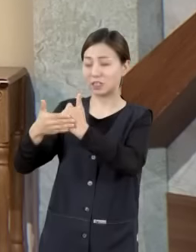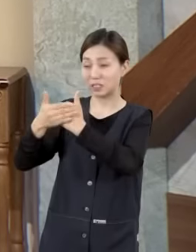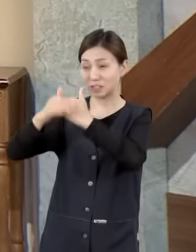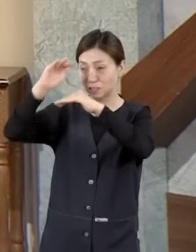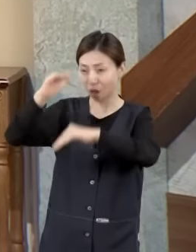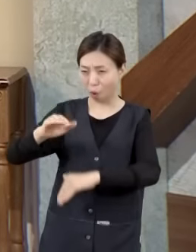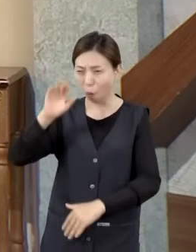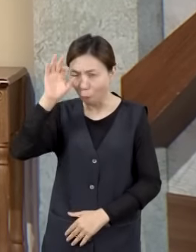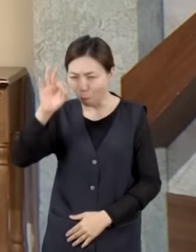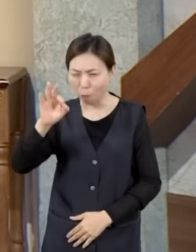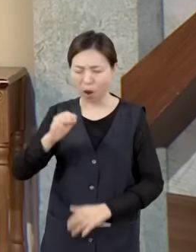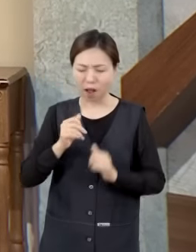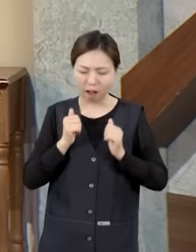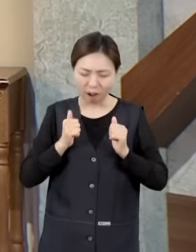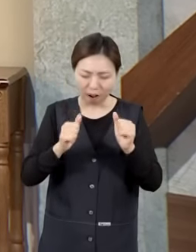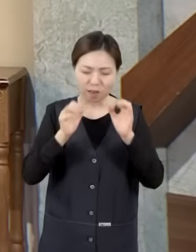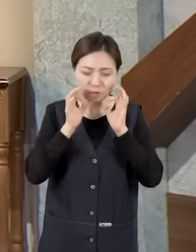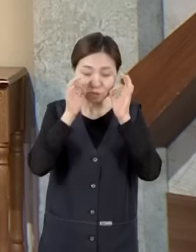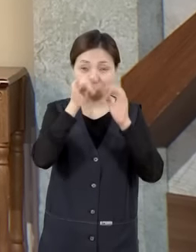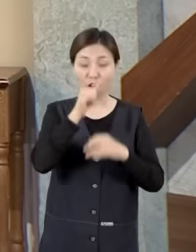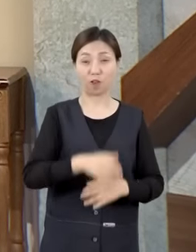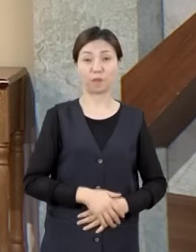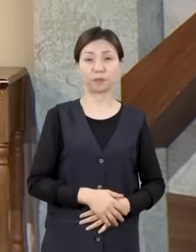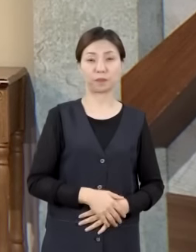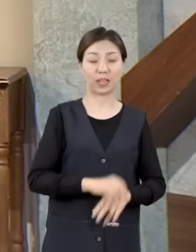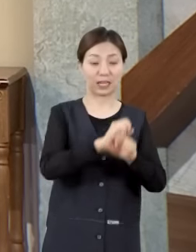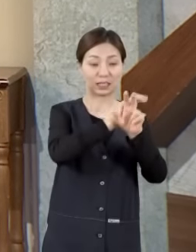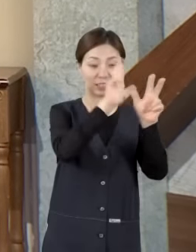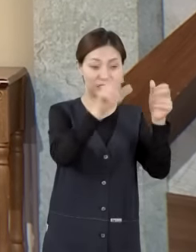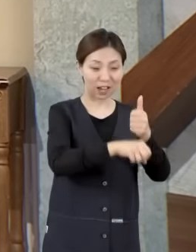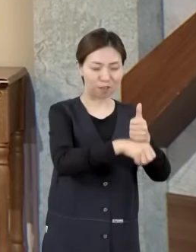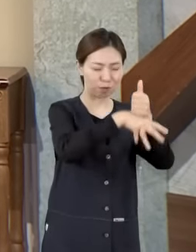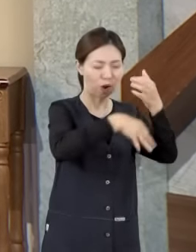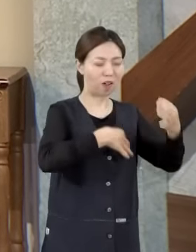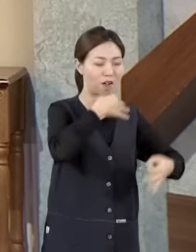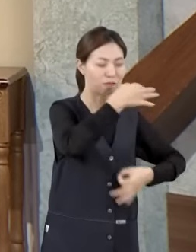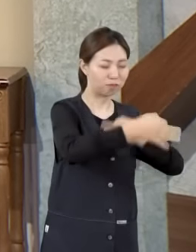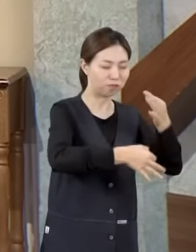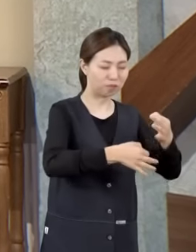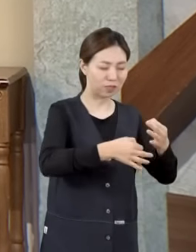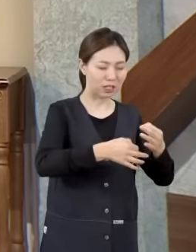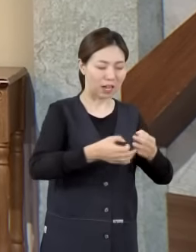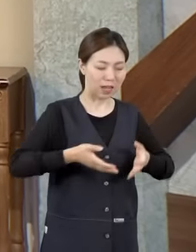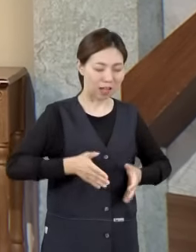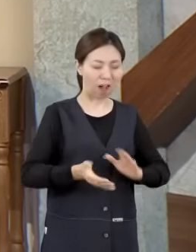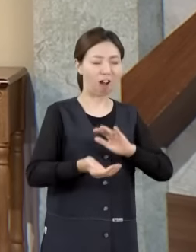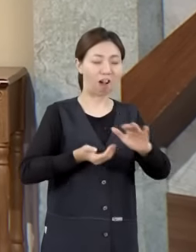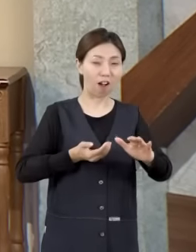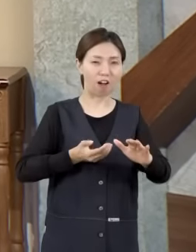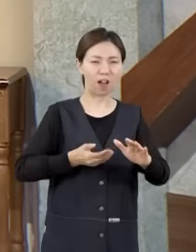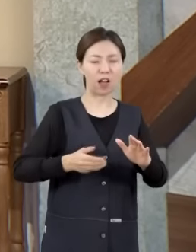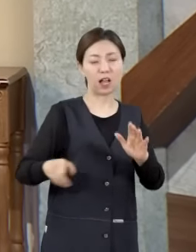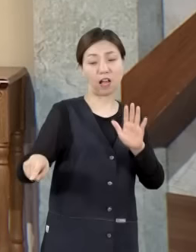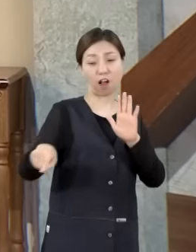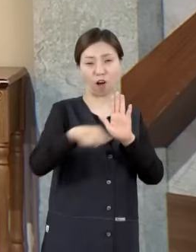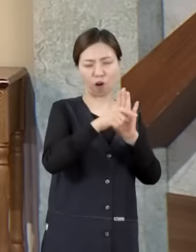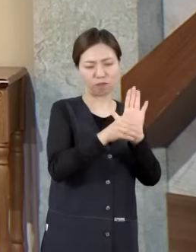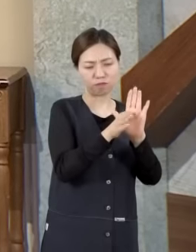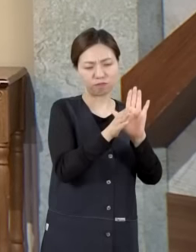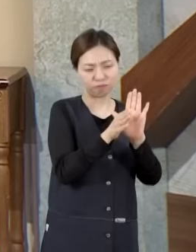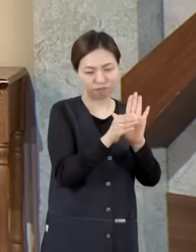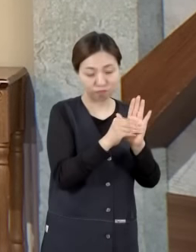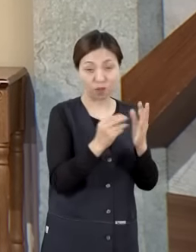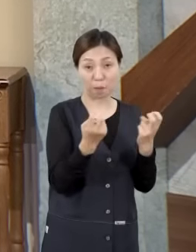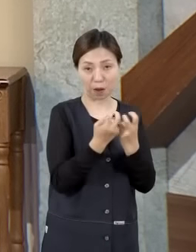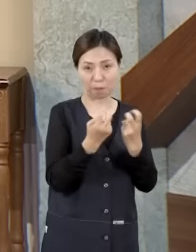나갔습니다 지장경을 독송한 공덕으로 전생 업보를 없애는 이야기